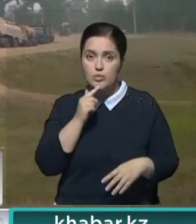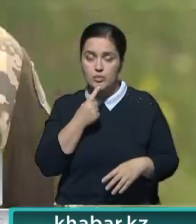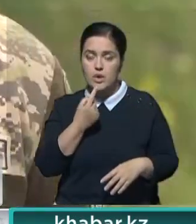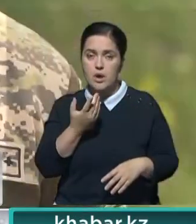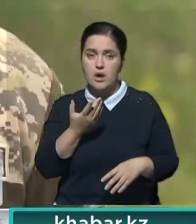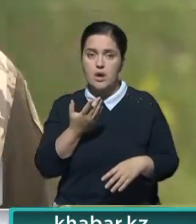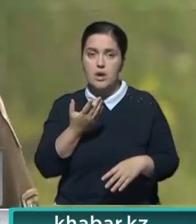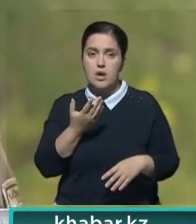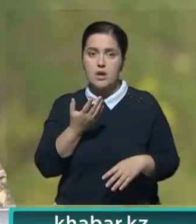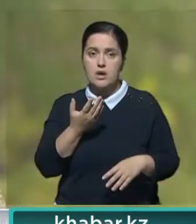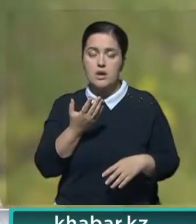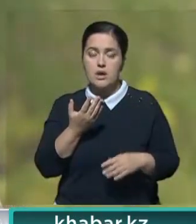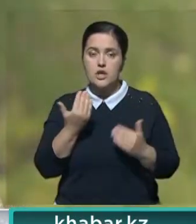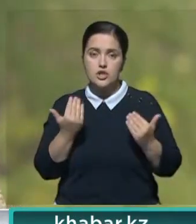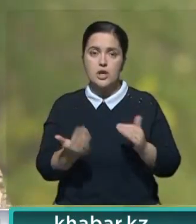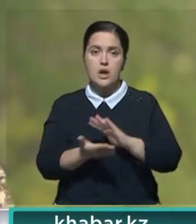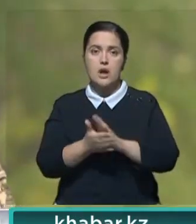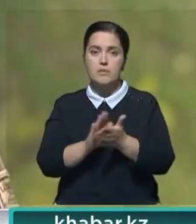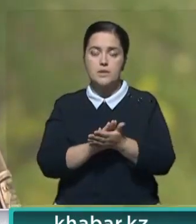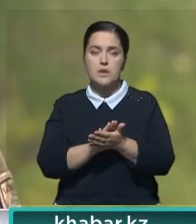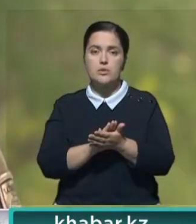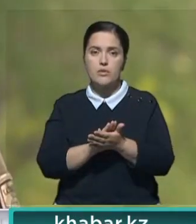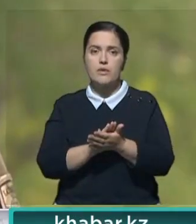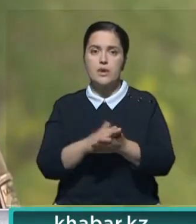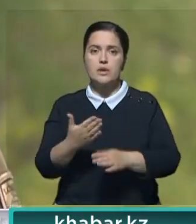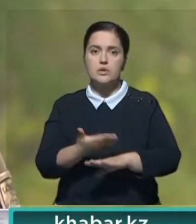на сегодняшний день обстановка остается напряженной